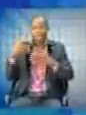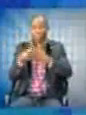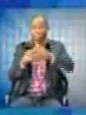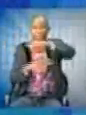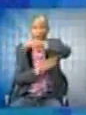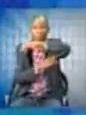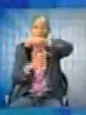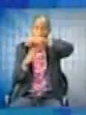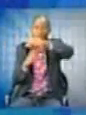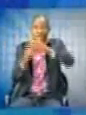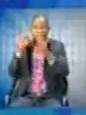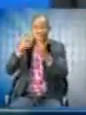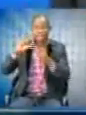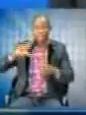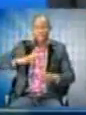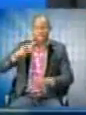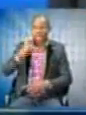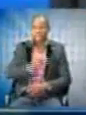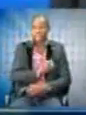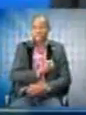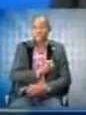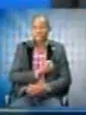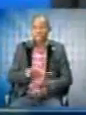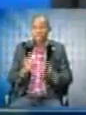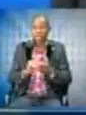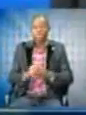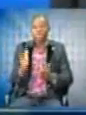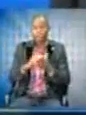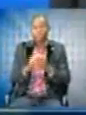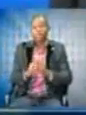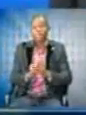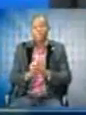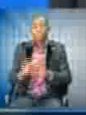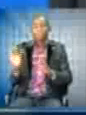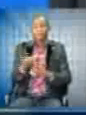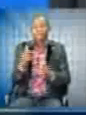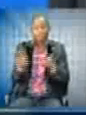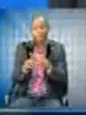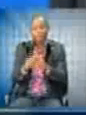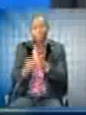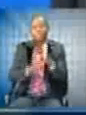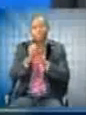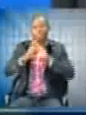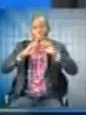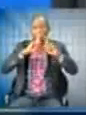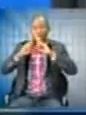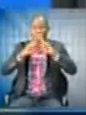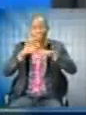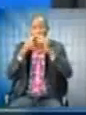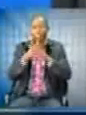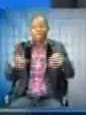la route Chitourou à Likasi. Il a également saisi l'opportunité pour s'adresser à la population de la